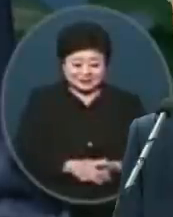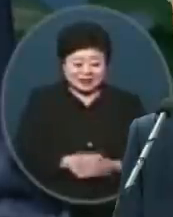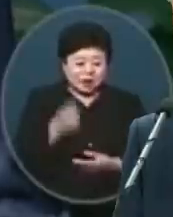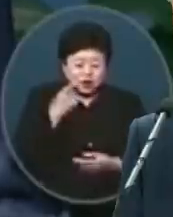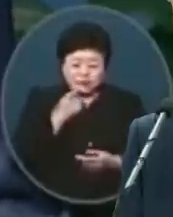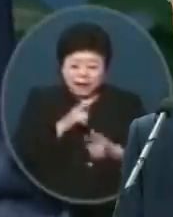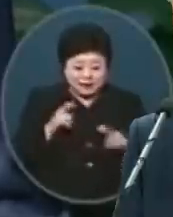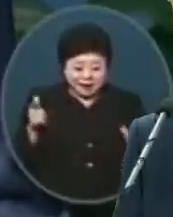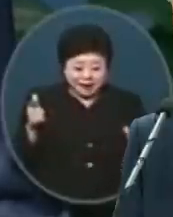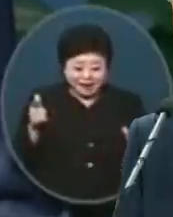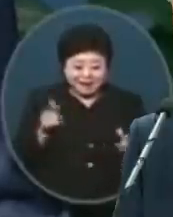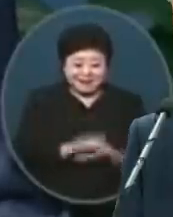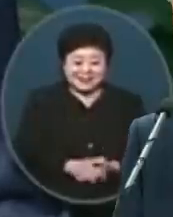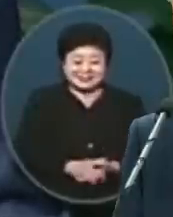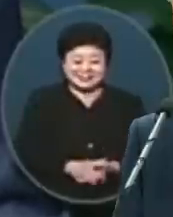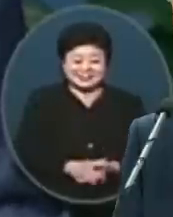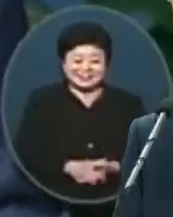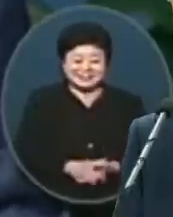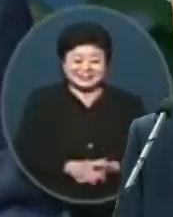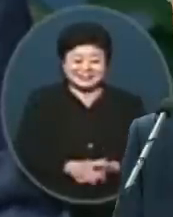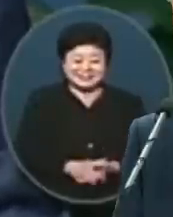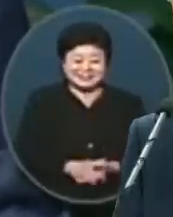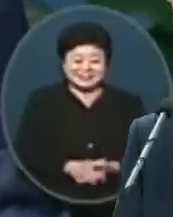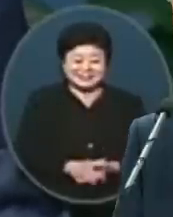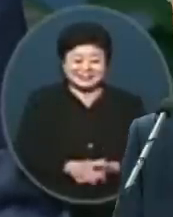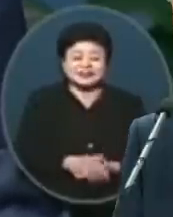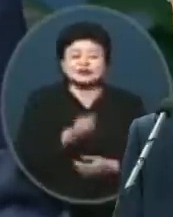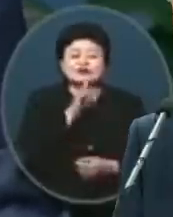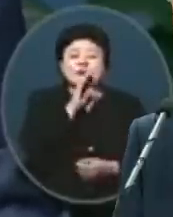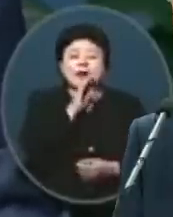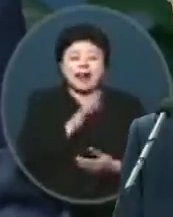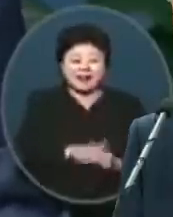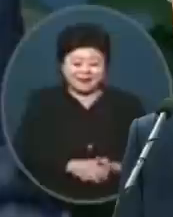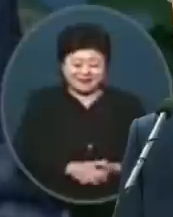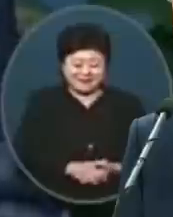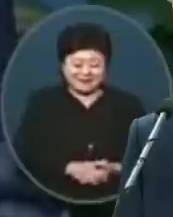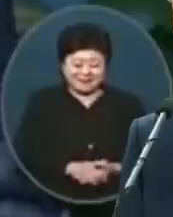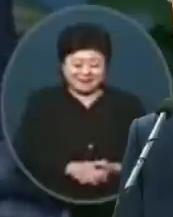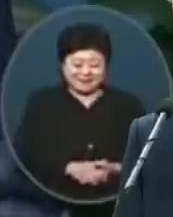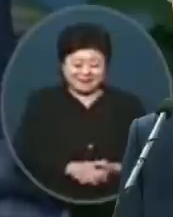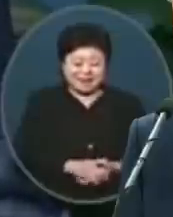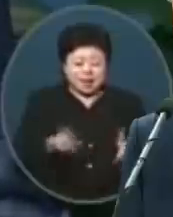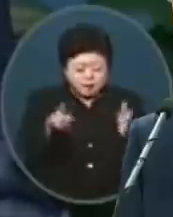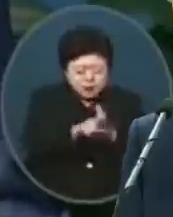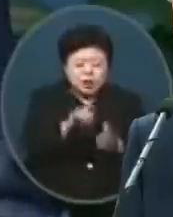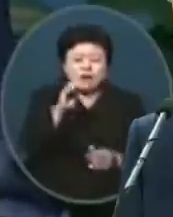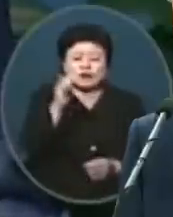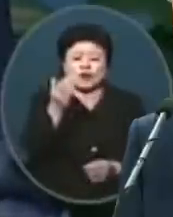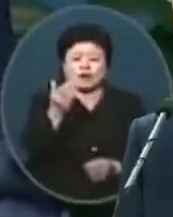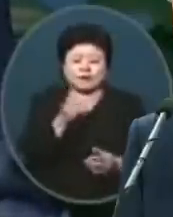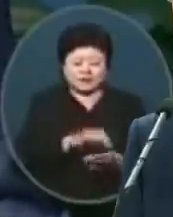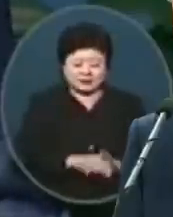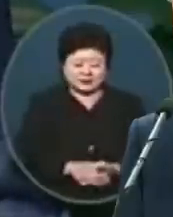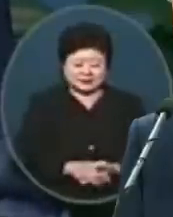거짓말 같지요? 그래도 참말입니다. 그것을 믿어야 되는 것입니다.